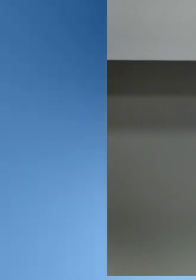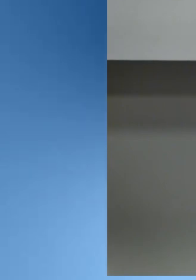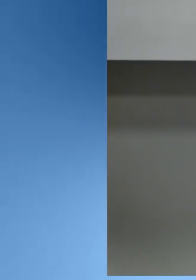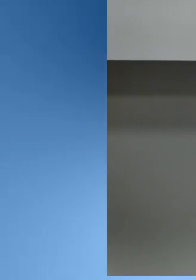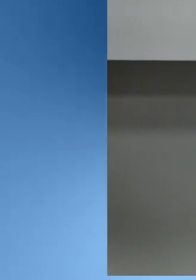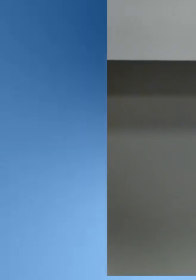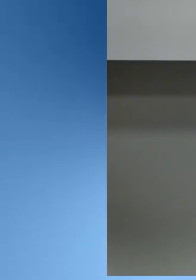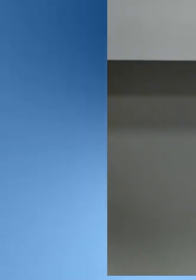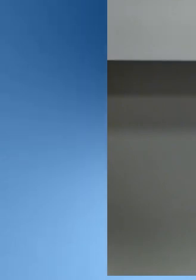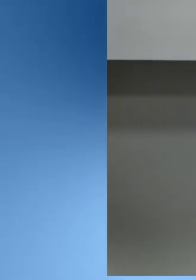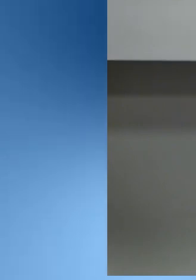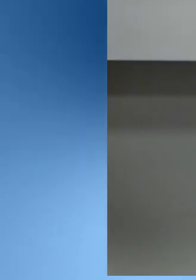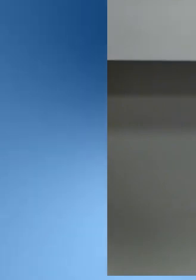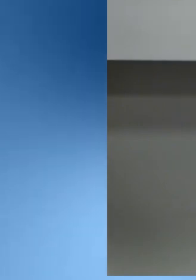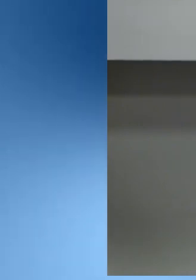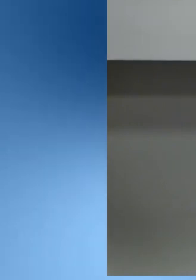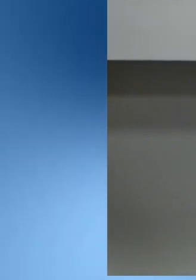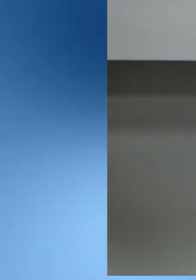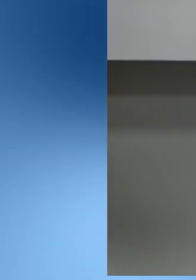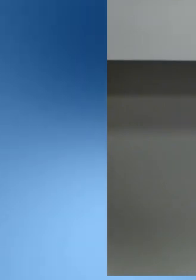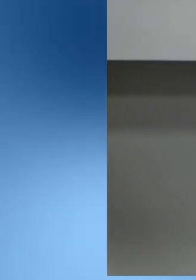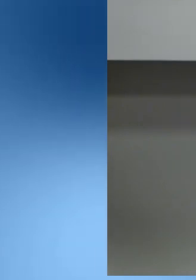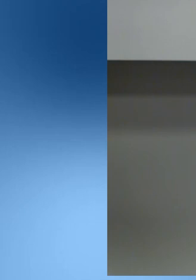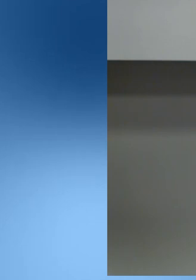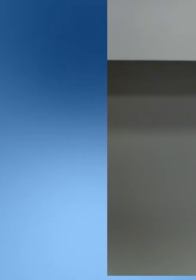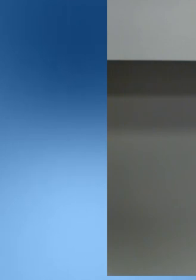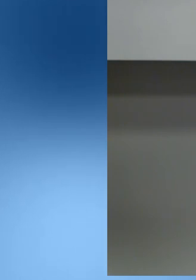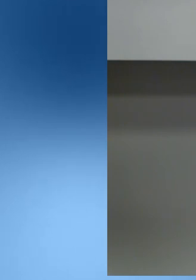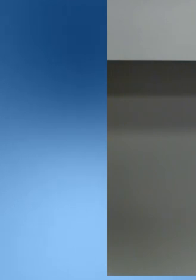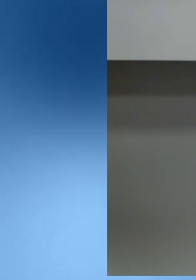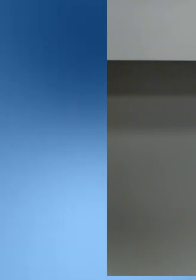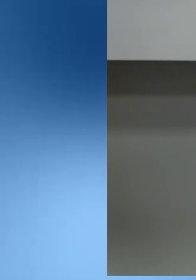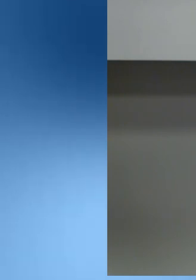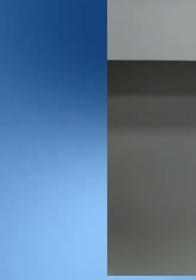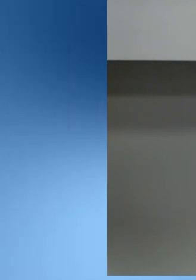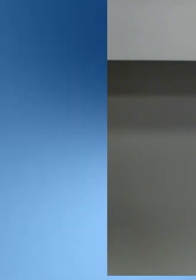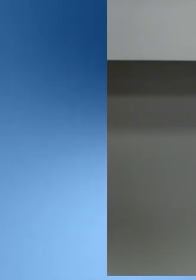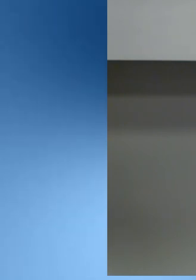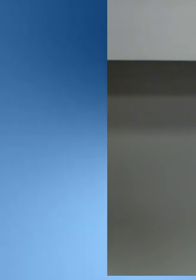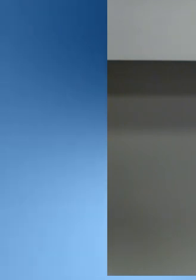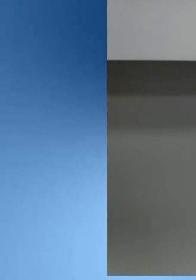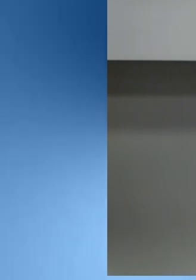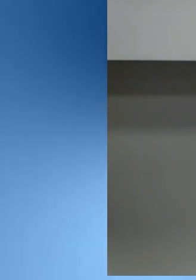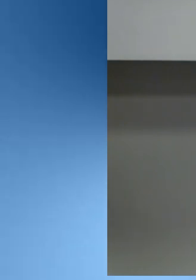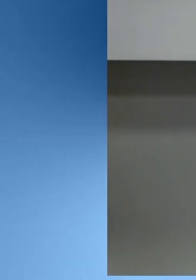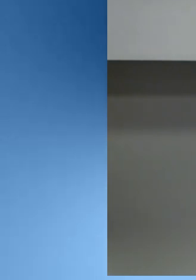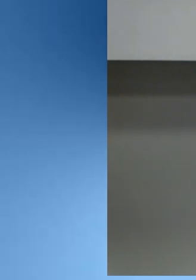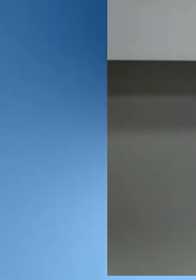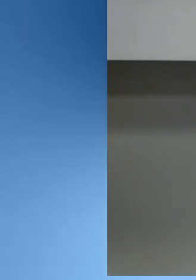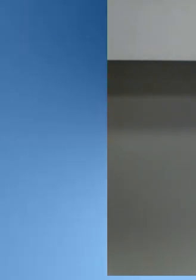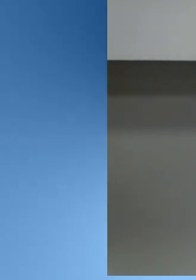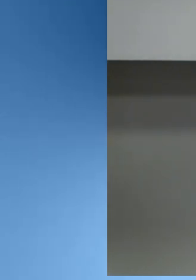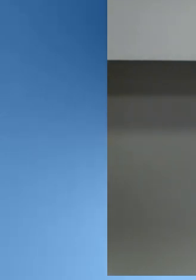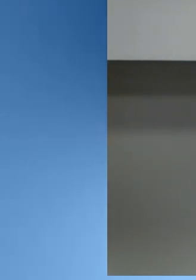délibération 17 renouvellement de la convention avec le fournil NPPV de Madame dellat même vote même